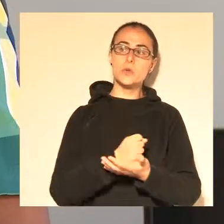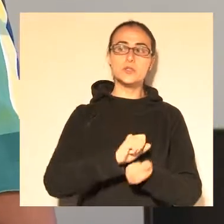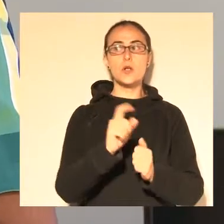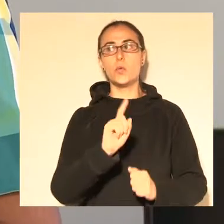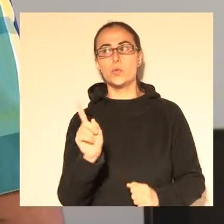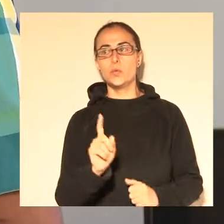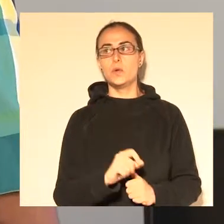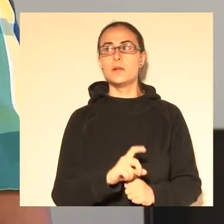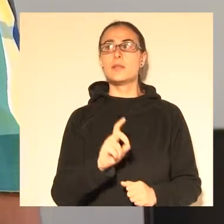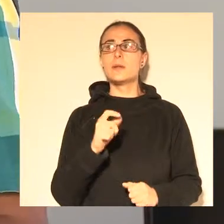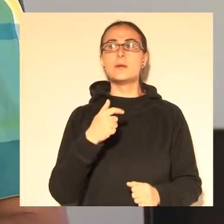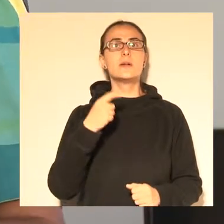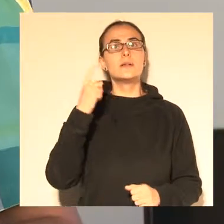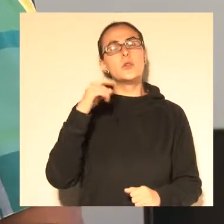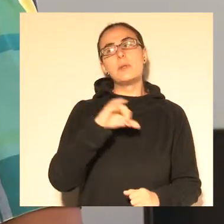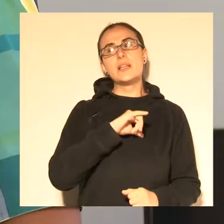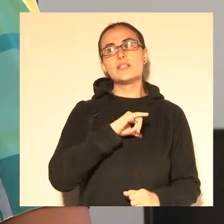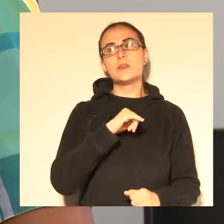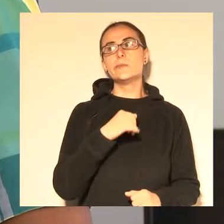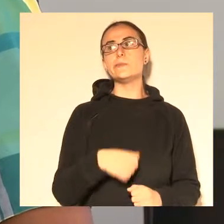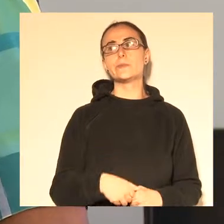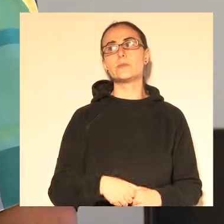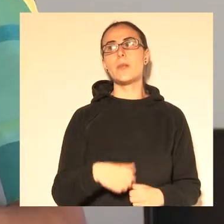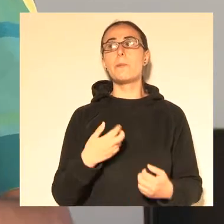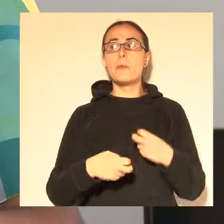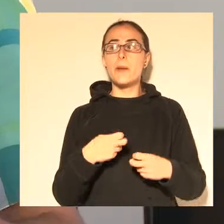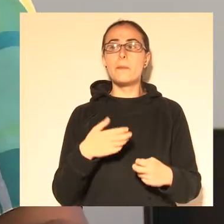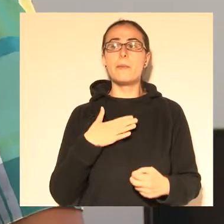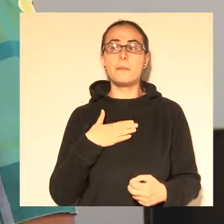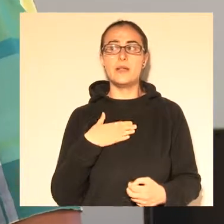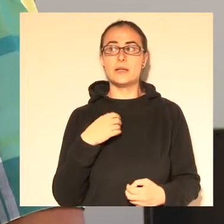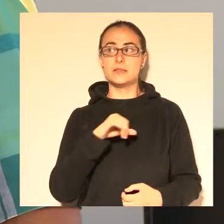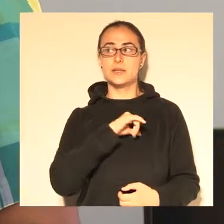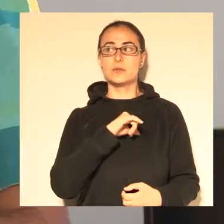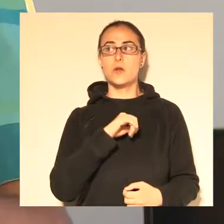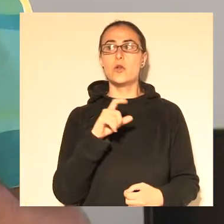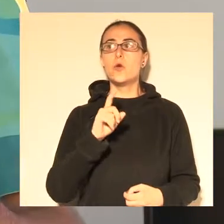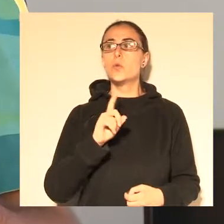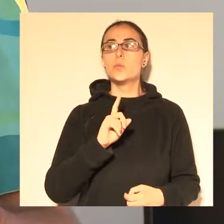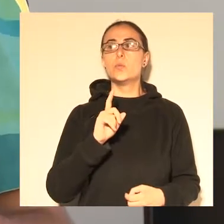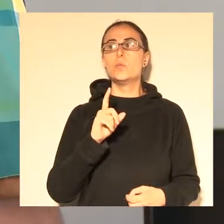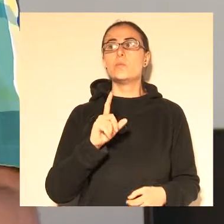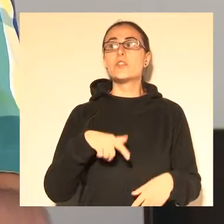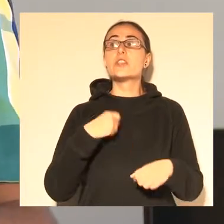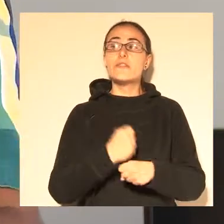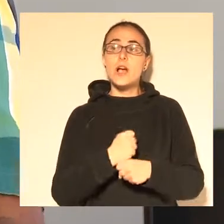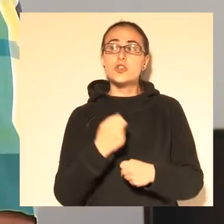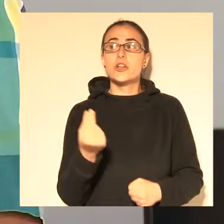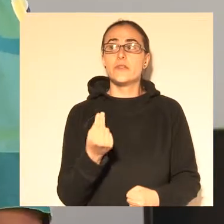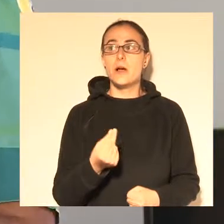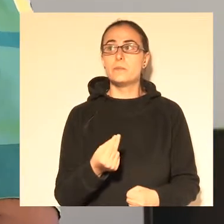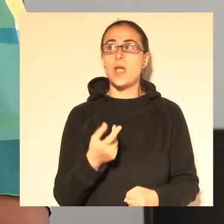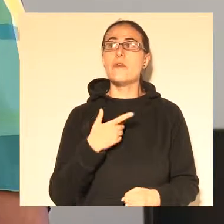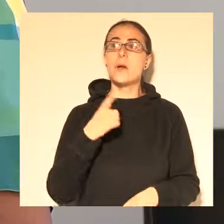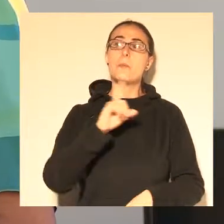sau nu vom reuși pentru că nici nu mă interesa aspectul pe mine mă interesa lupta în sine adică să fac ceva